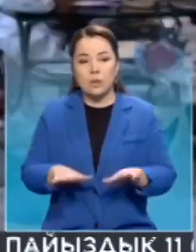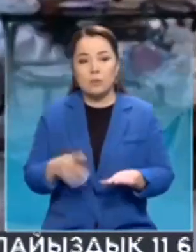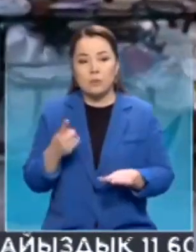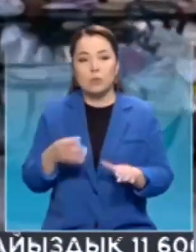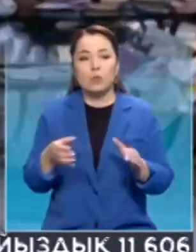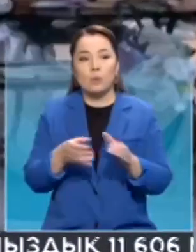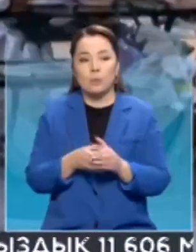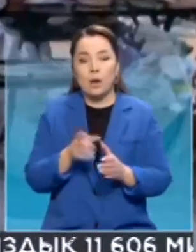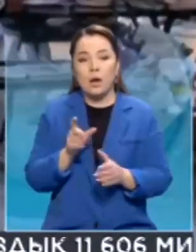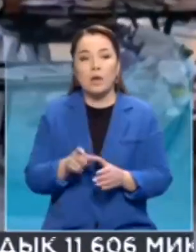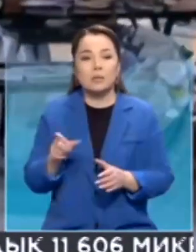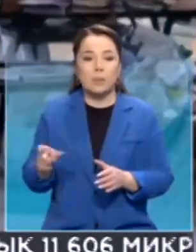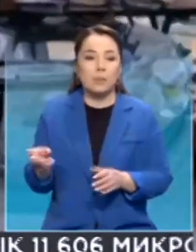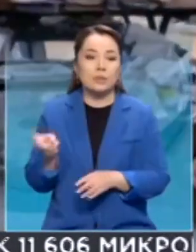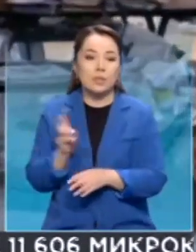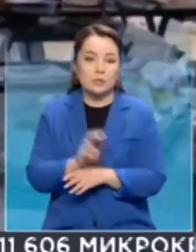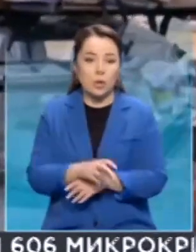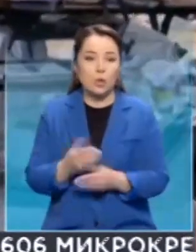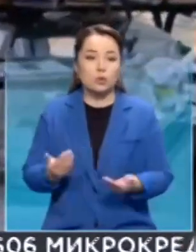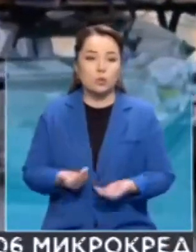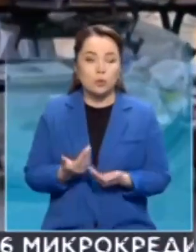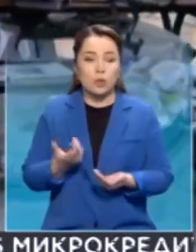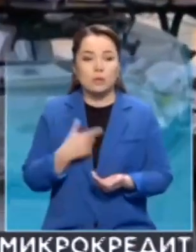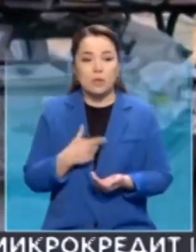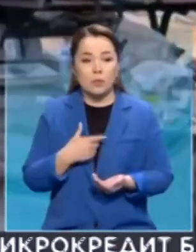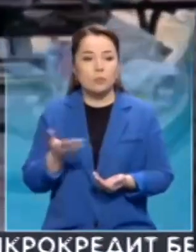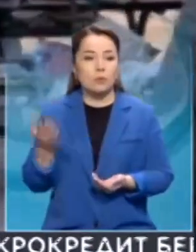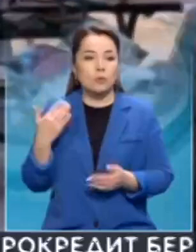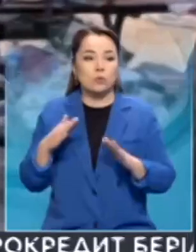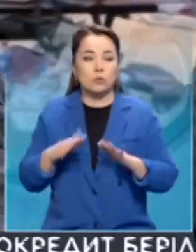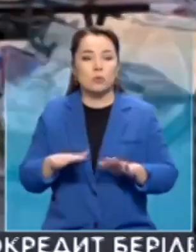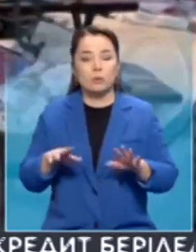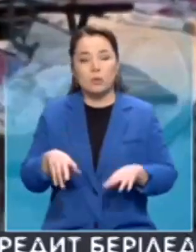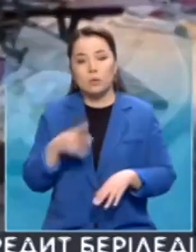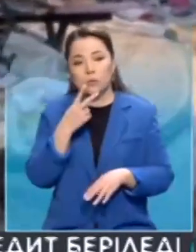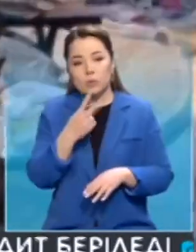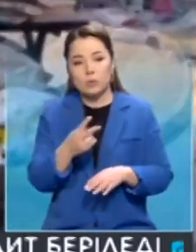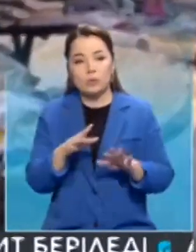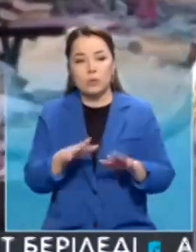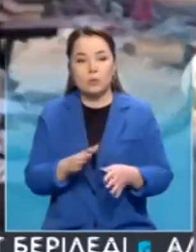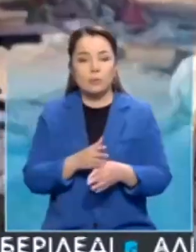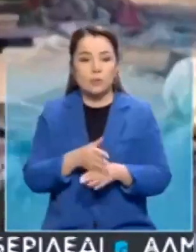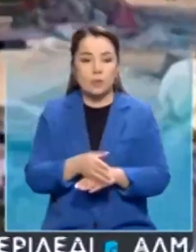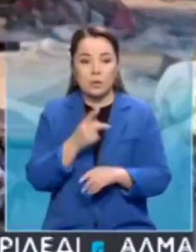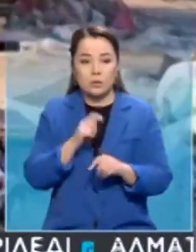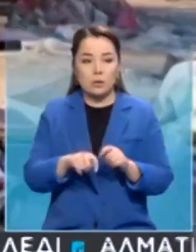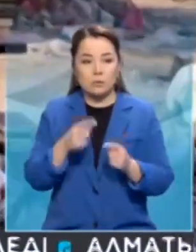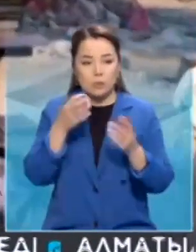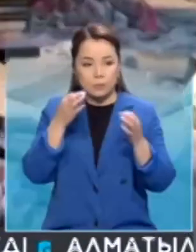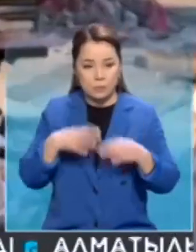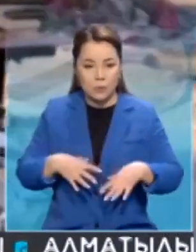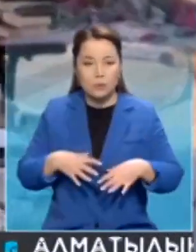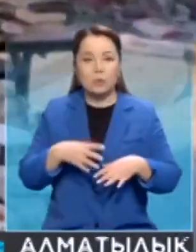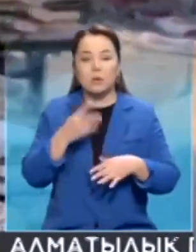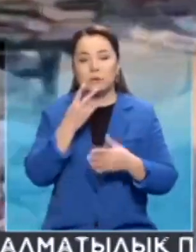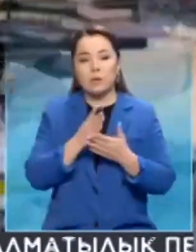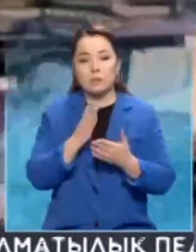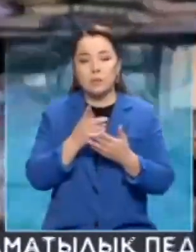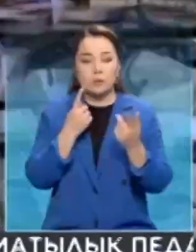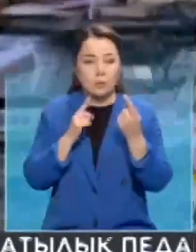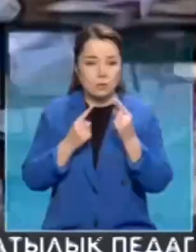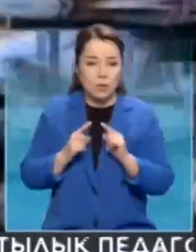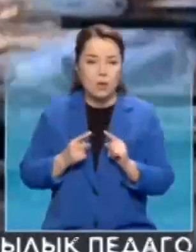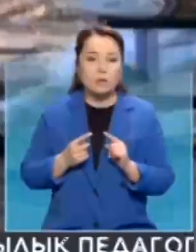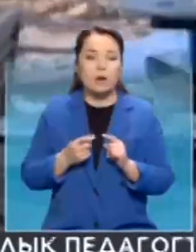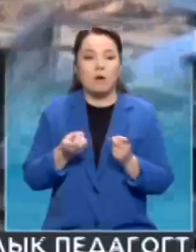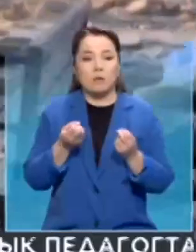топ адам келіп, тұрғындар келіп, өздерінің бұрынғы тұрған үйлерін көріп, өздеріне жас алып, осы жерде